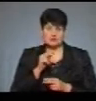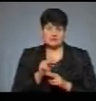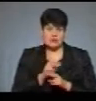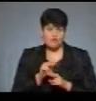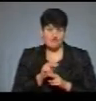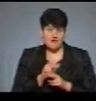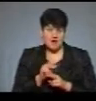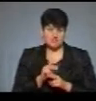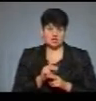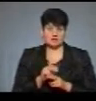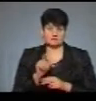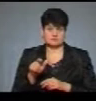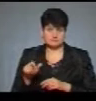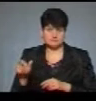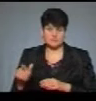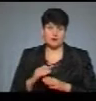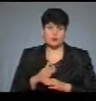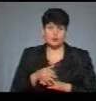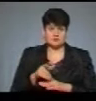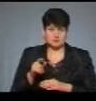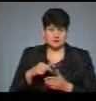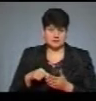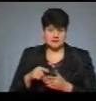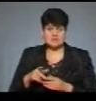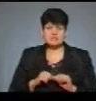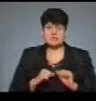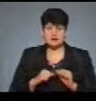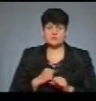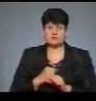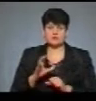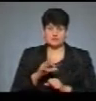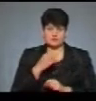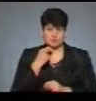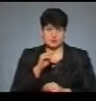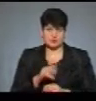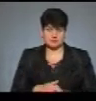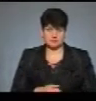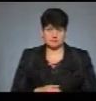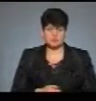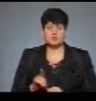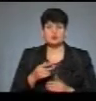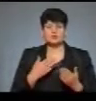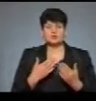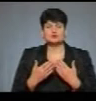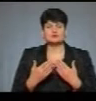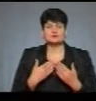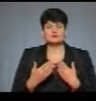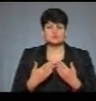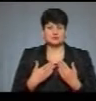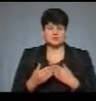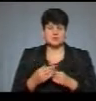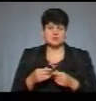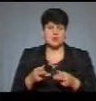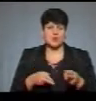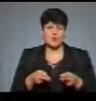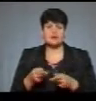зауваження жителів міста, гостей міста і стараємося робити, щоб все було як найкраще. От стосовно ковзанки, минулого,